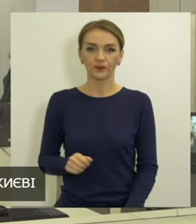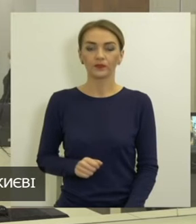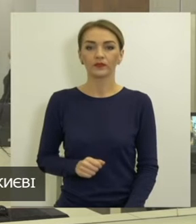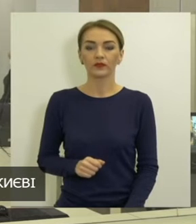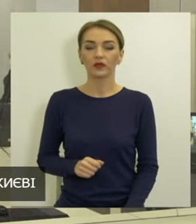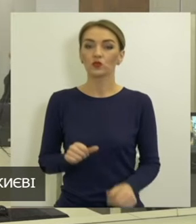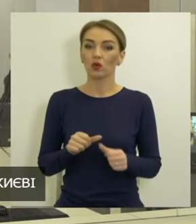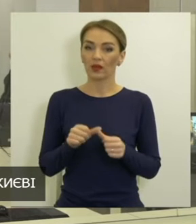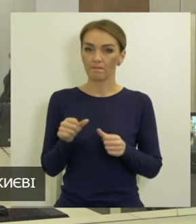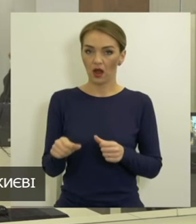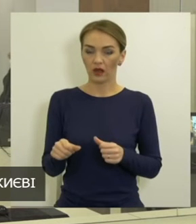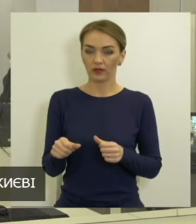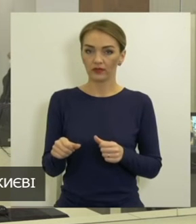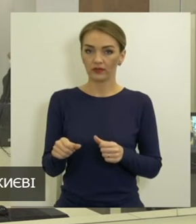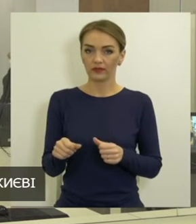Зокрема,